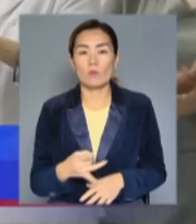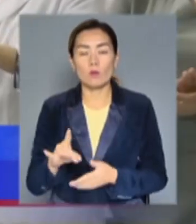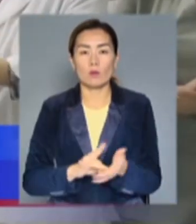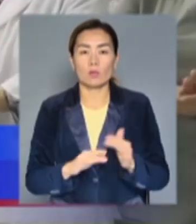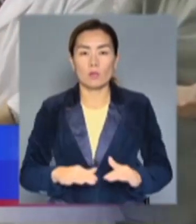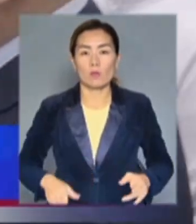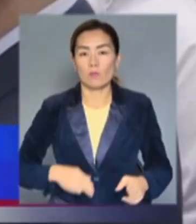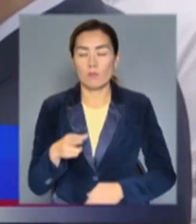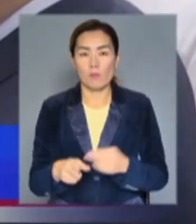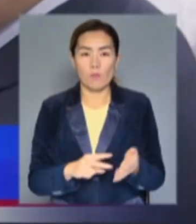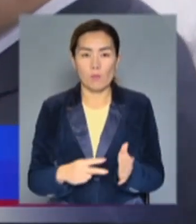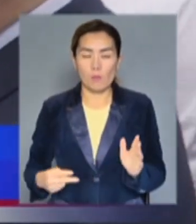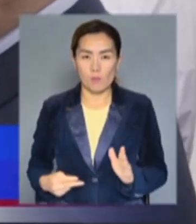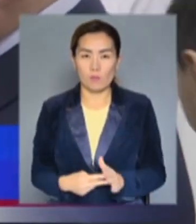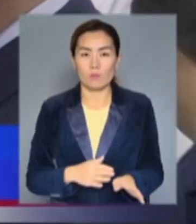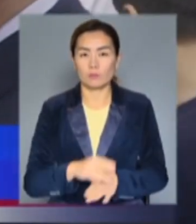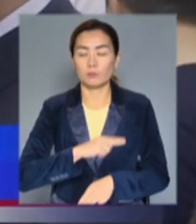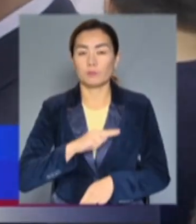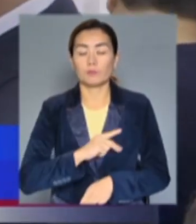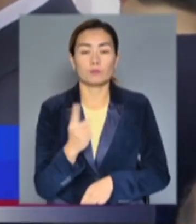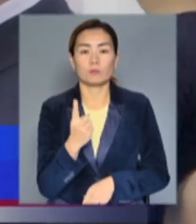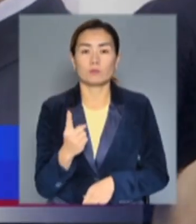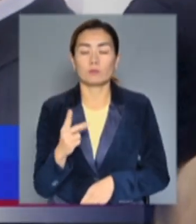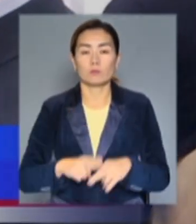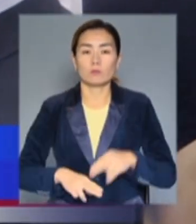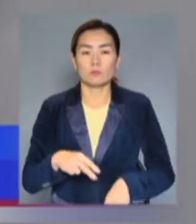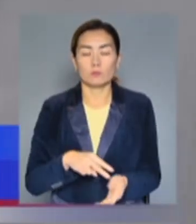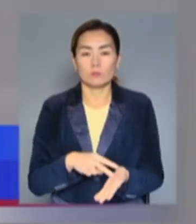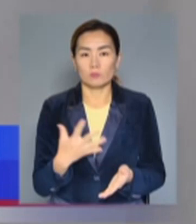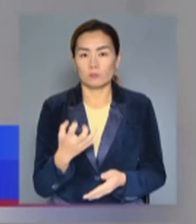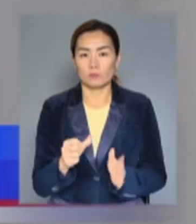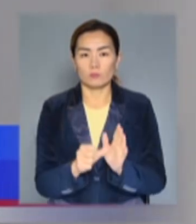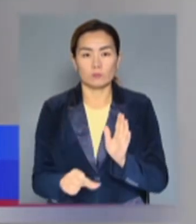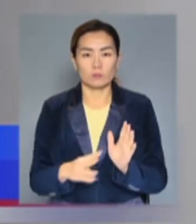шұғыл балалар хирургиясы жобасы аясында жүзеге асырылған ең ірі нысан. Құны